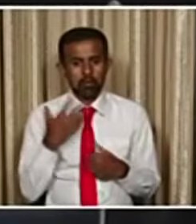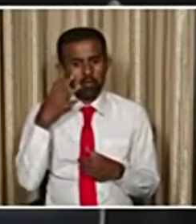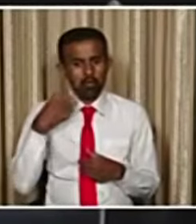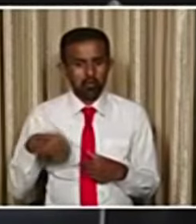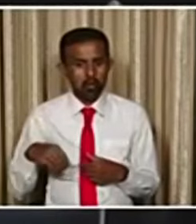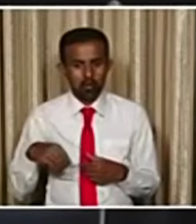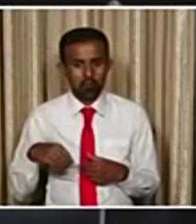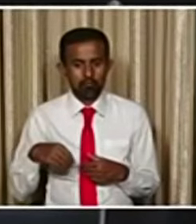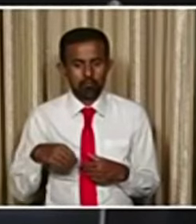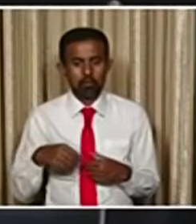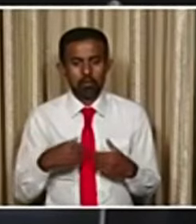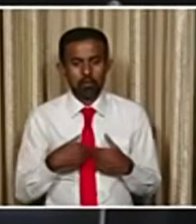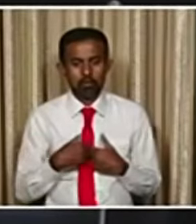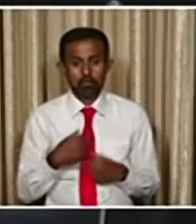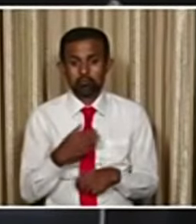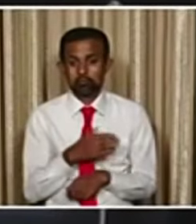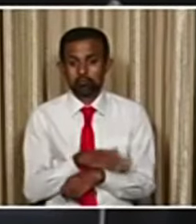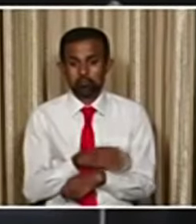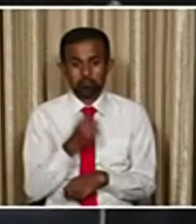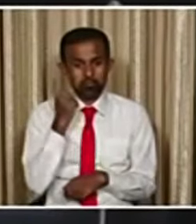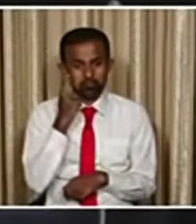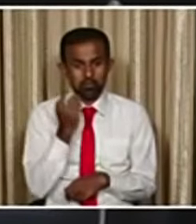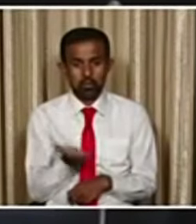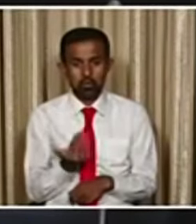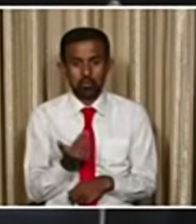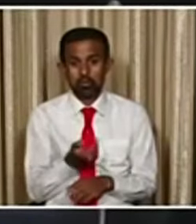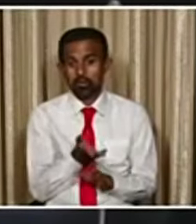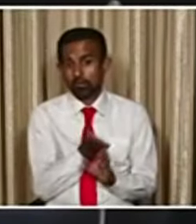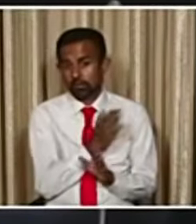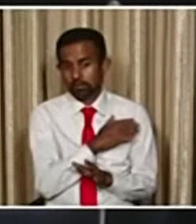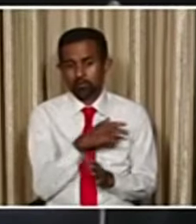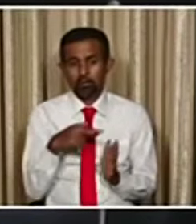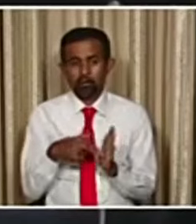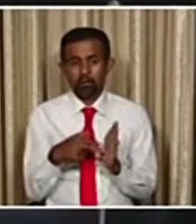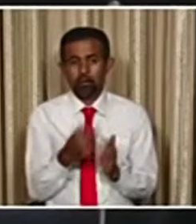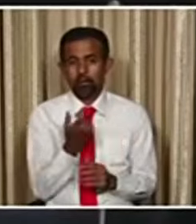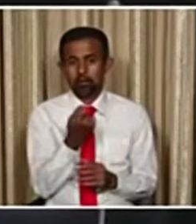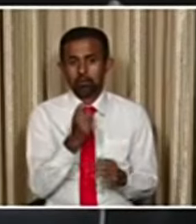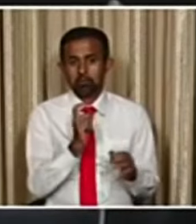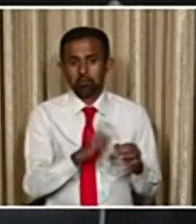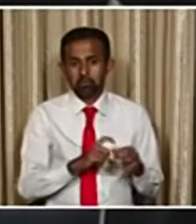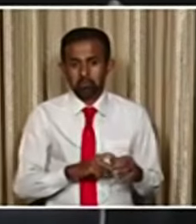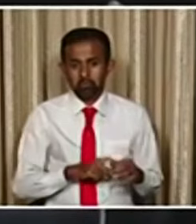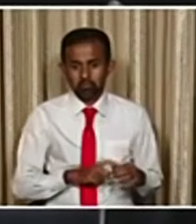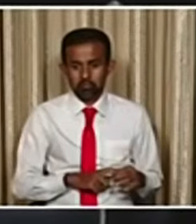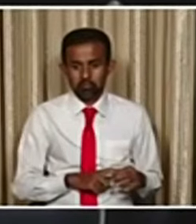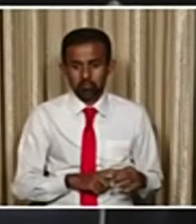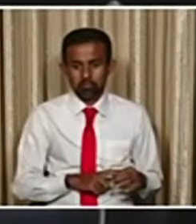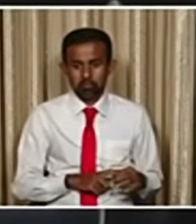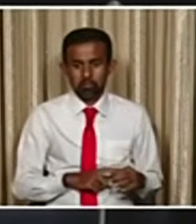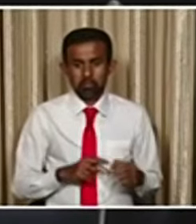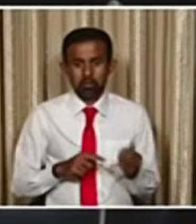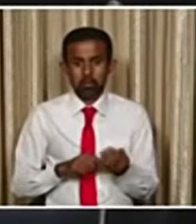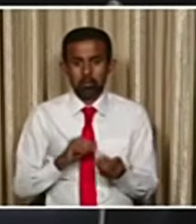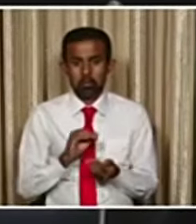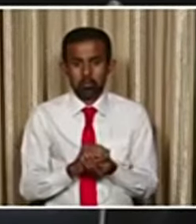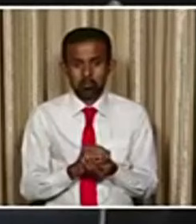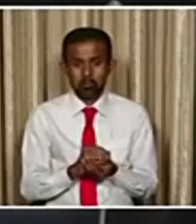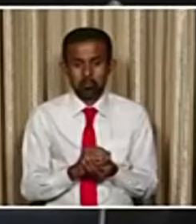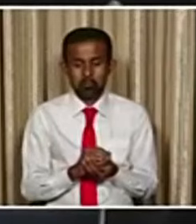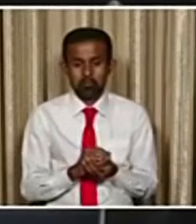අමතක වුණාට අපි මතක් කරගන්නට ඕන එවකට තිබුණු ආර්ථික තත්ත්වය පිළිබඳව. අපේ